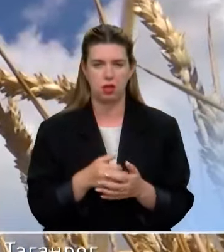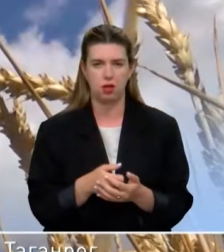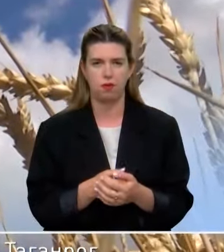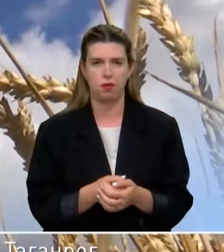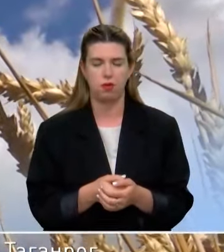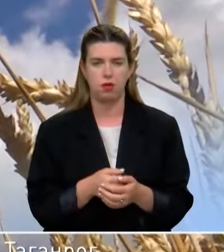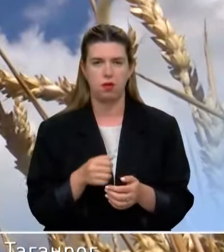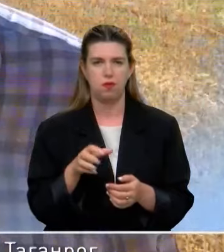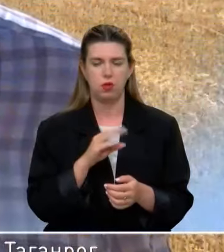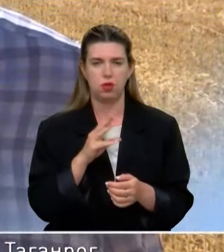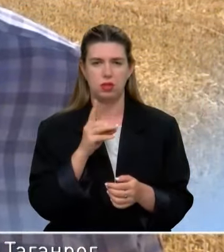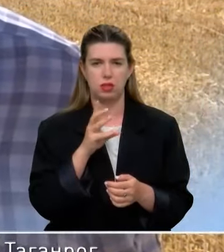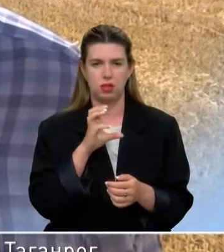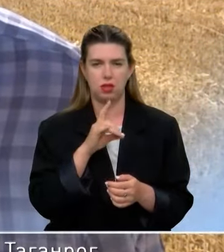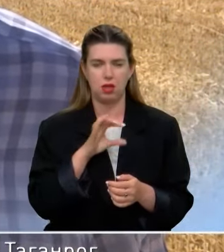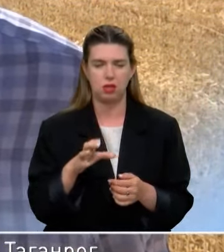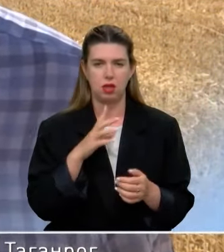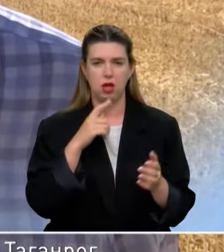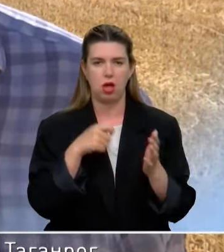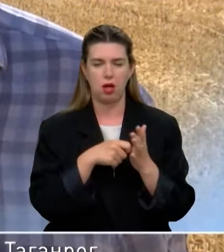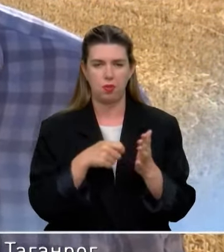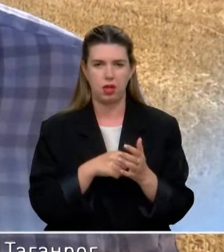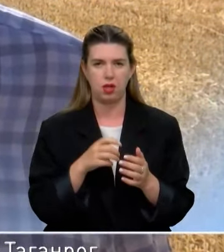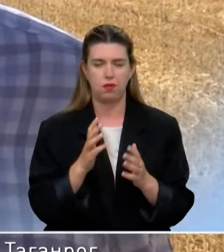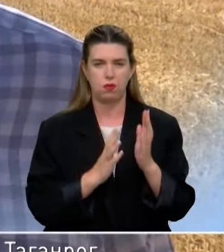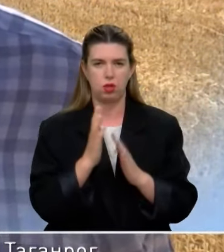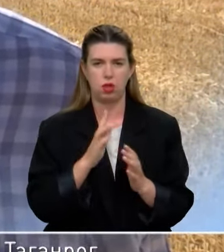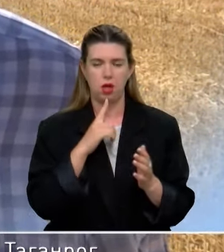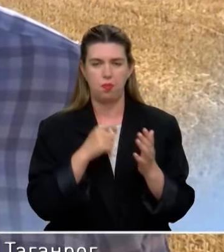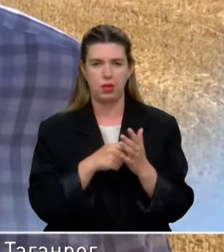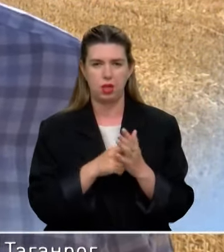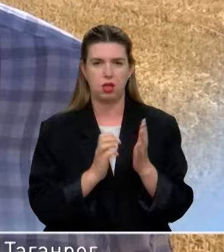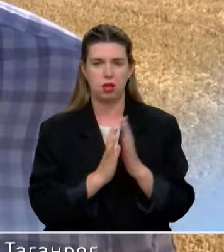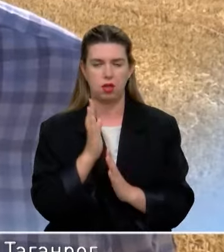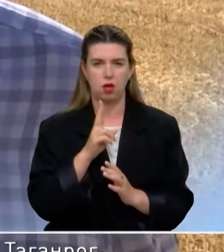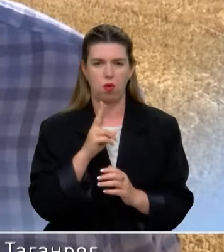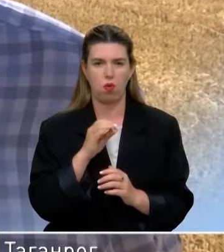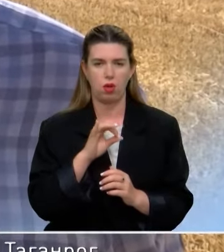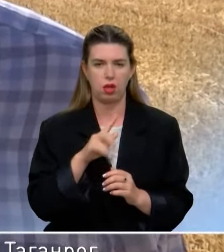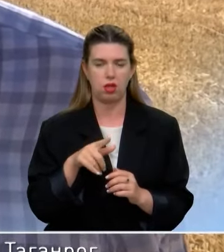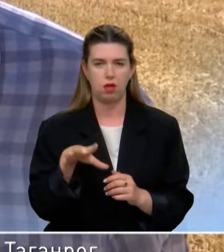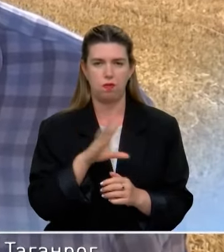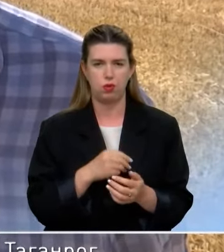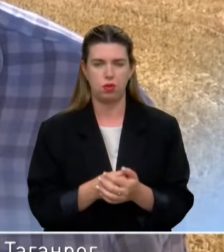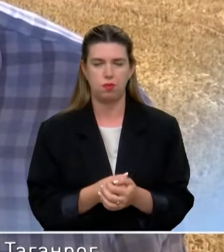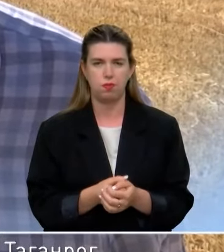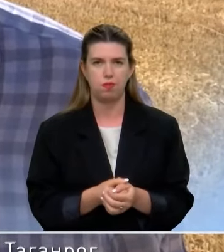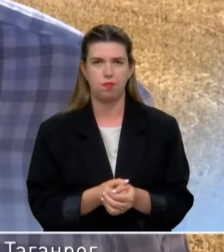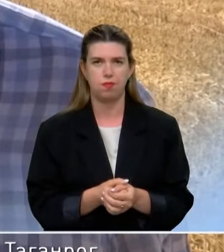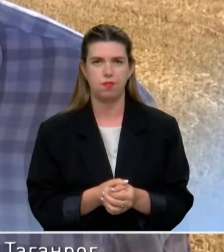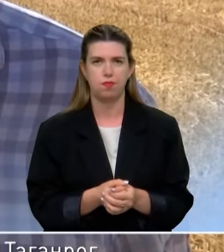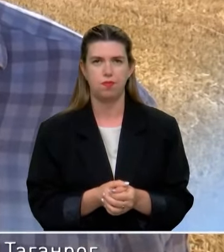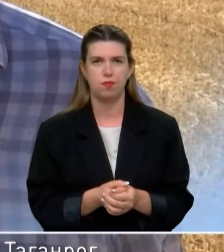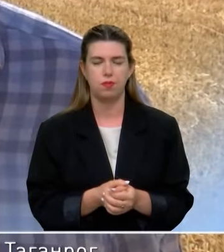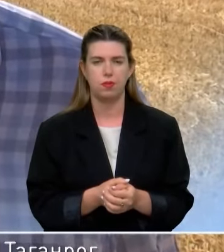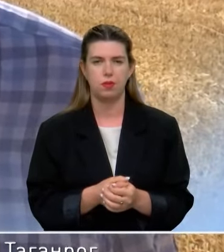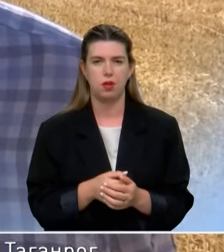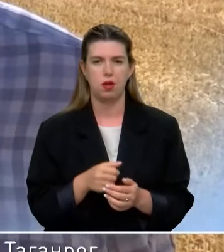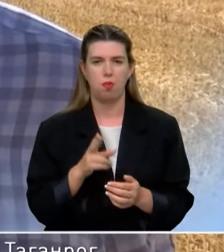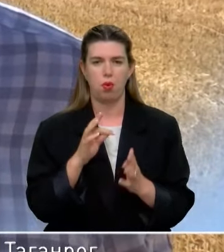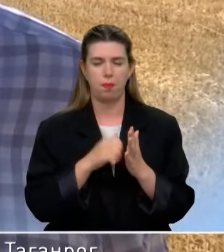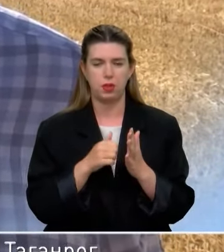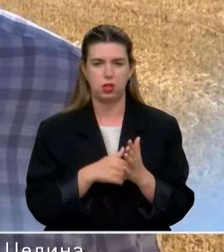состоянии вынуждены три раза кормили по листу чтобы питали потому что корень не брал то что надо пшеницы за счёт